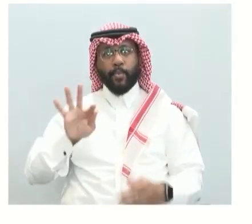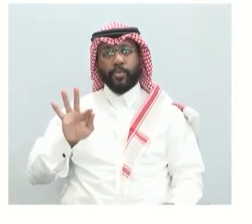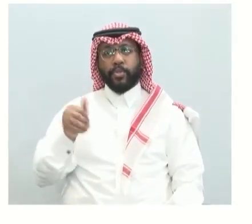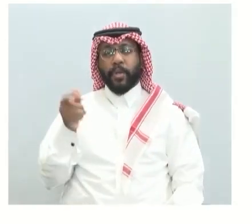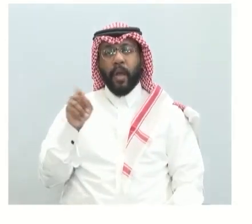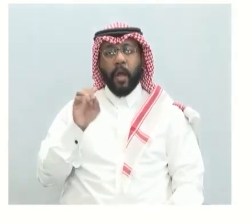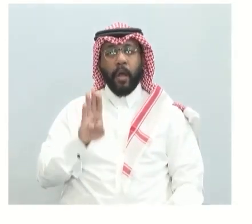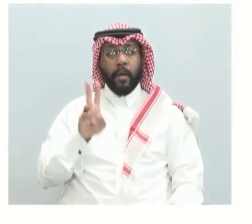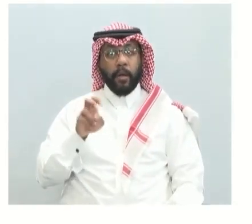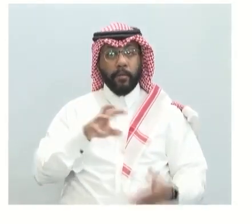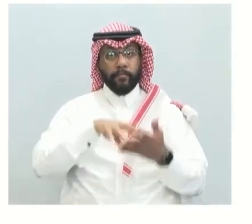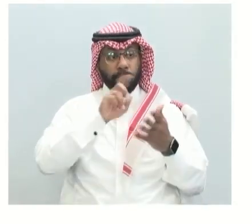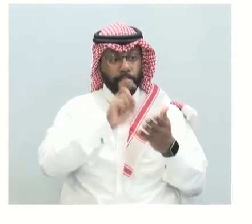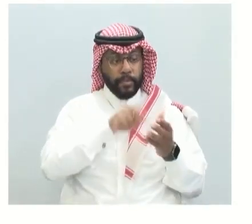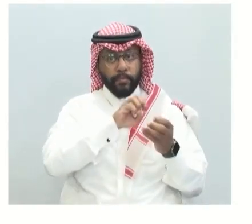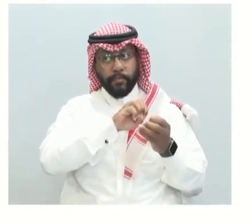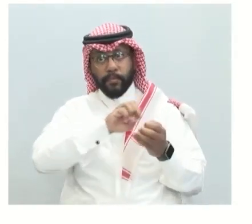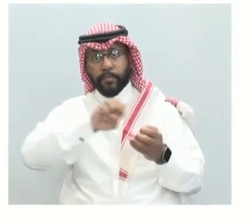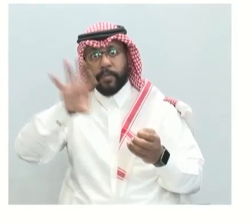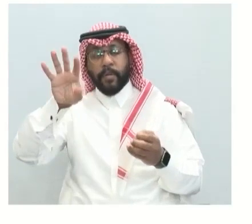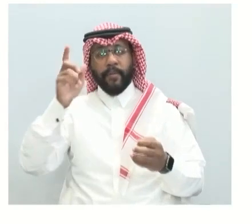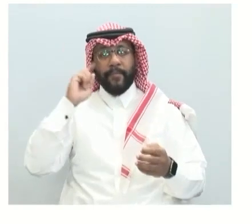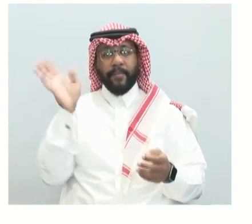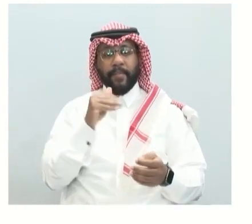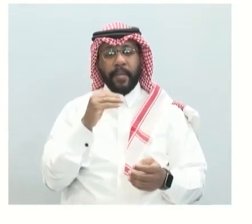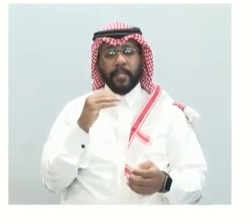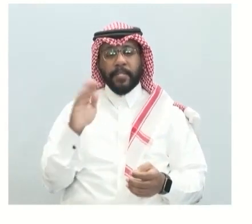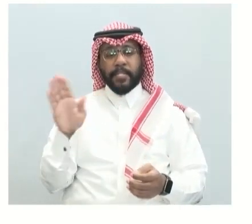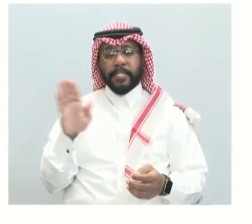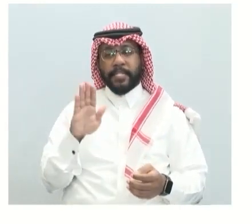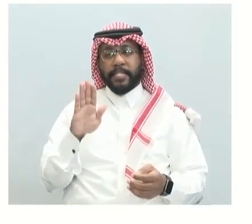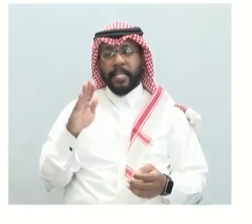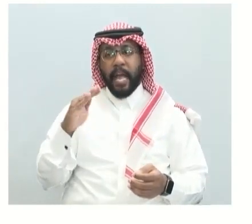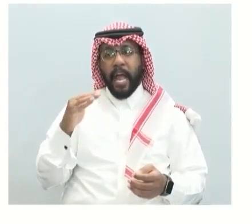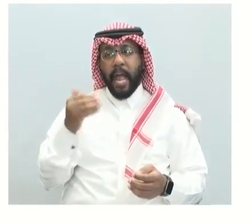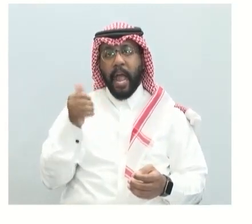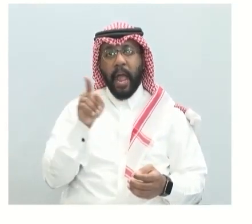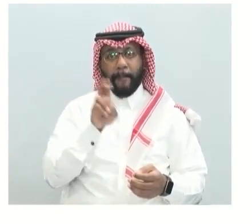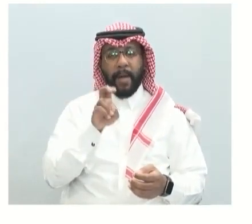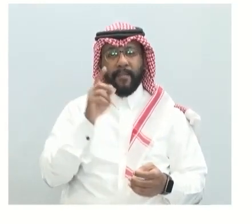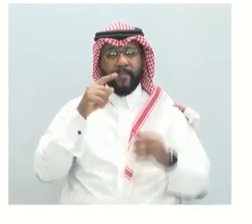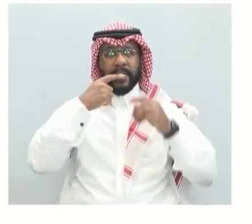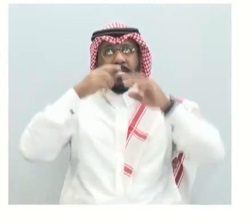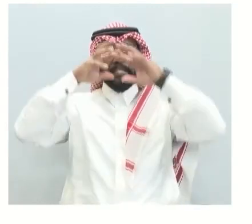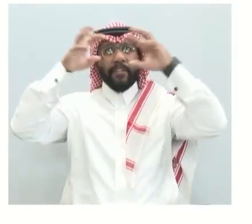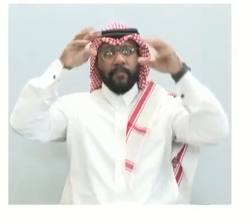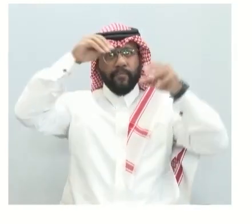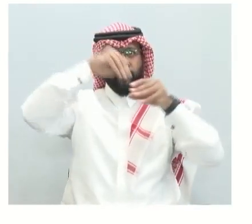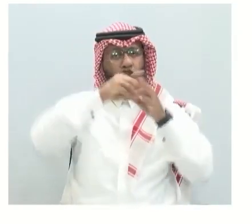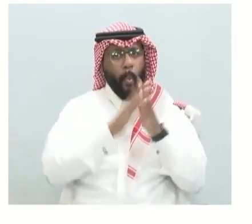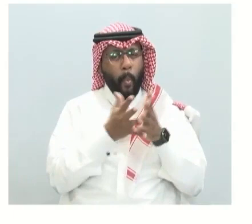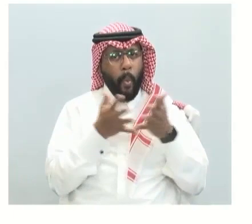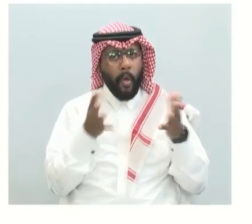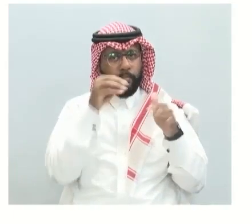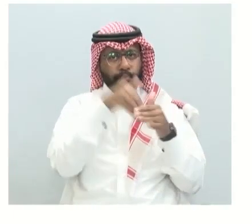تنظيم الملفات الموجوده في السحابه يتم تنظيمها عاده على شكل ملفات موجوده في مجلدات